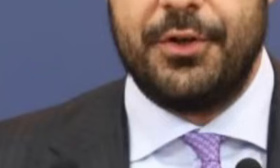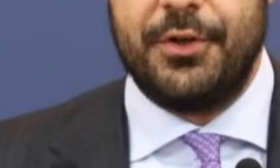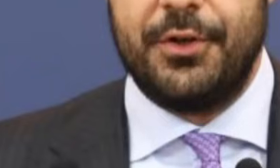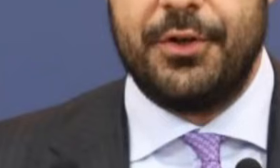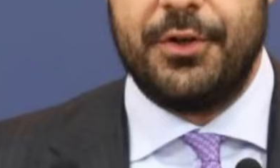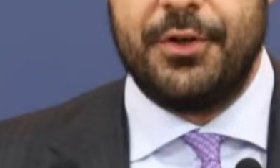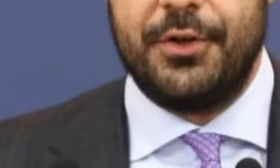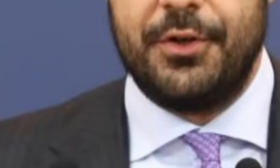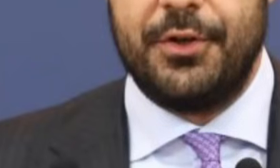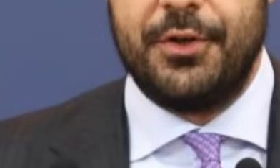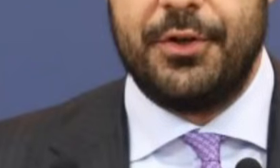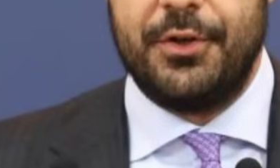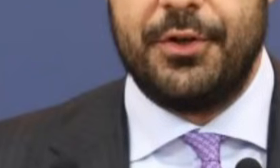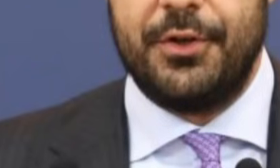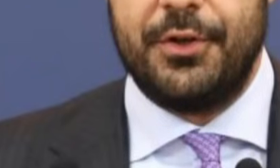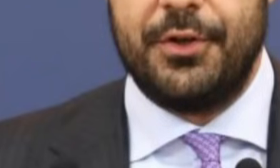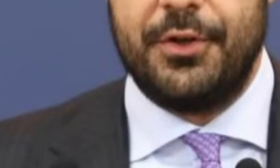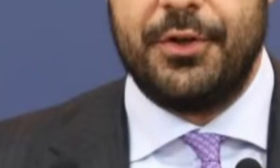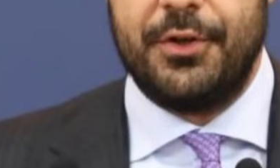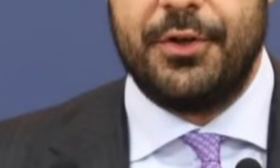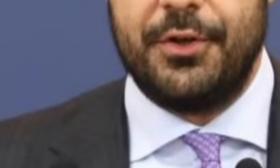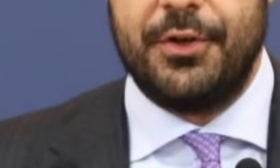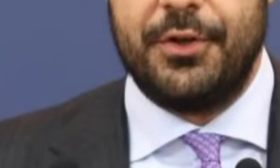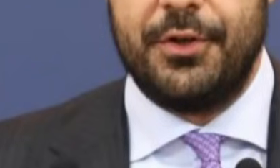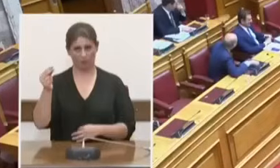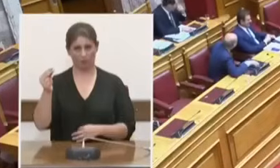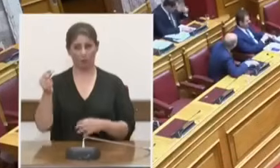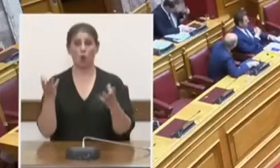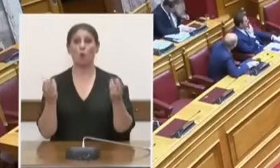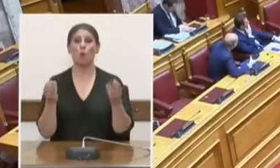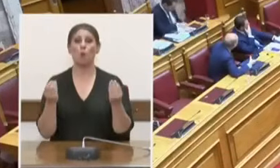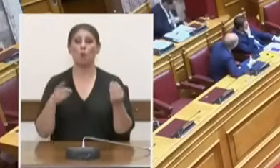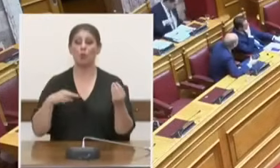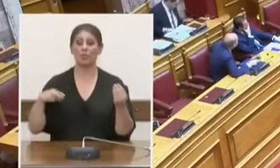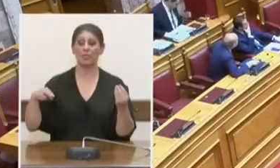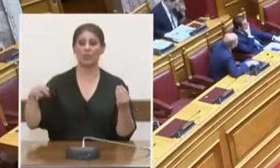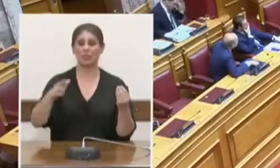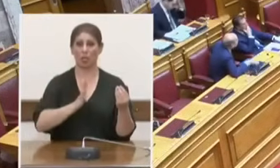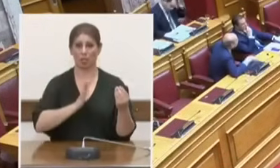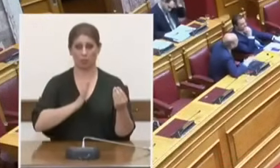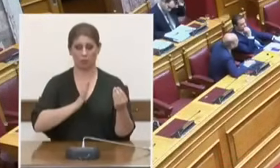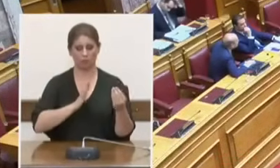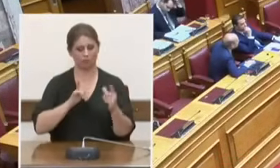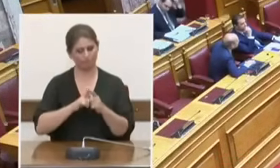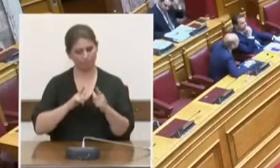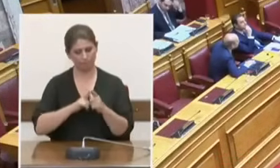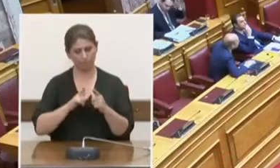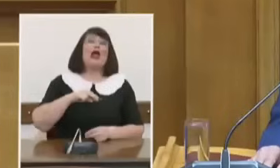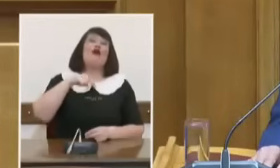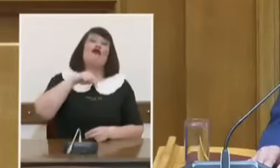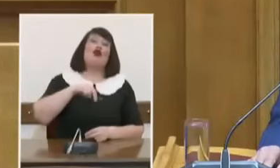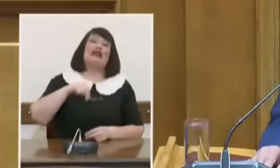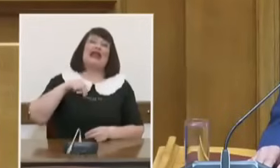σοβαρή αντιπολίτευση, παραμένουν σταθερά πολιτικοί φιδέμπορες. Κριτική στην κυβέρνηση για την ακρίβεια άσκησαν και οι άλλοι πολιτικοί